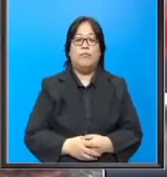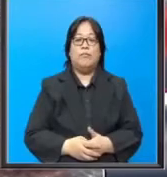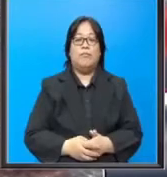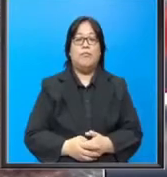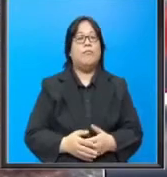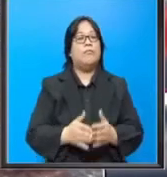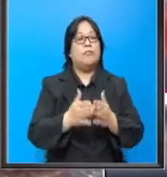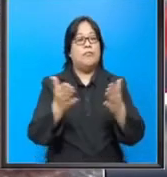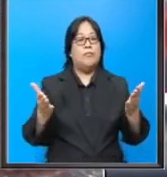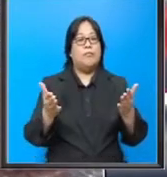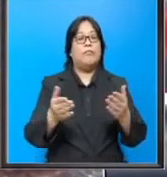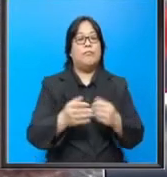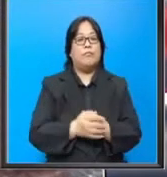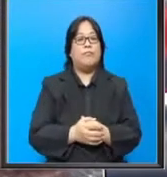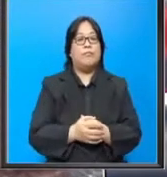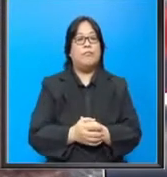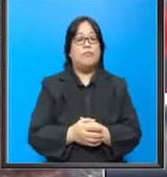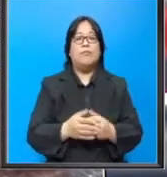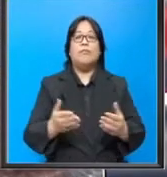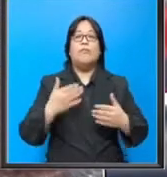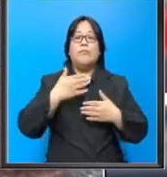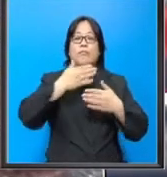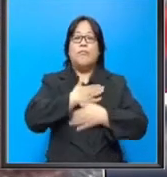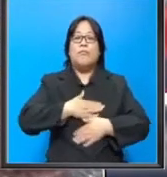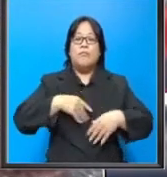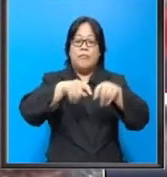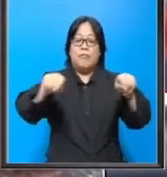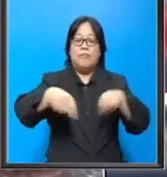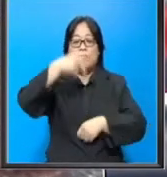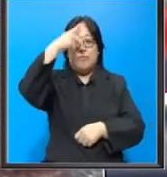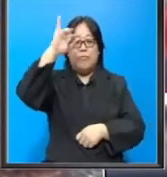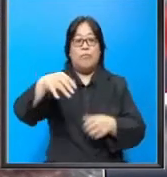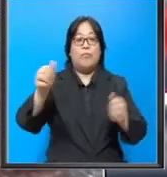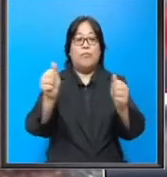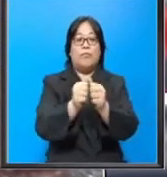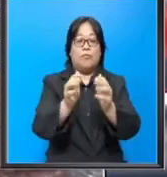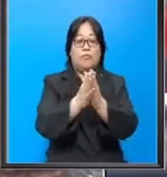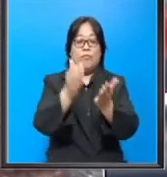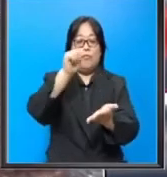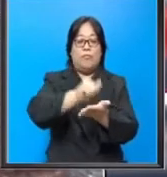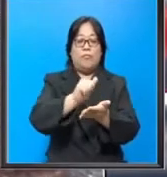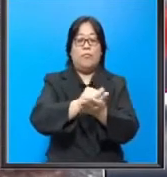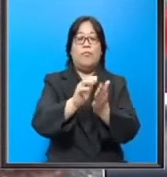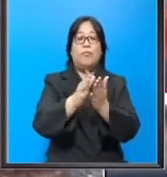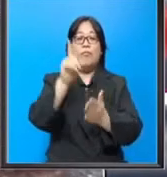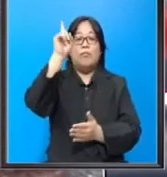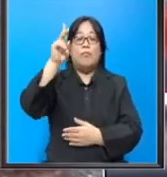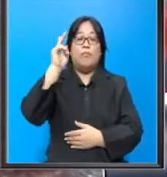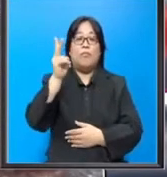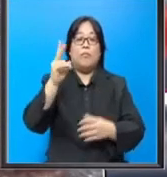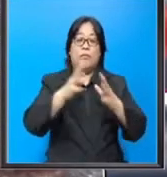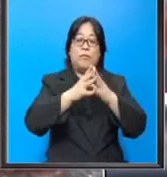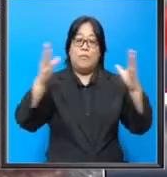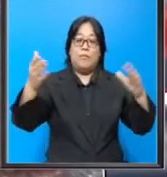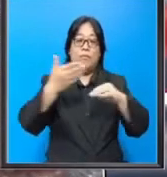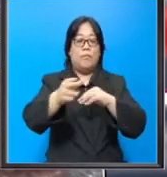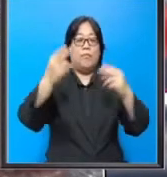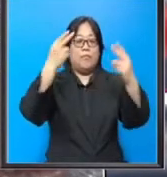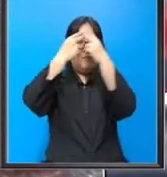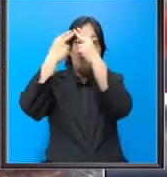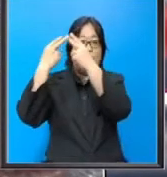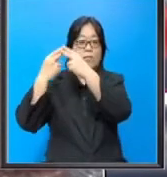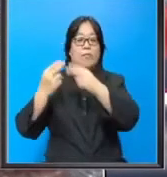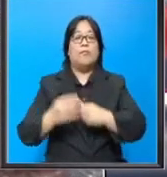apatah lagi menteri makan Putrajaya dengan pedangan pusat percetakan Alquran kedua terbesar selepas Arab